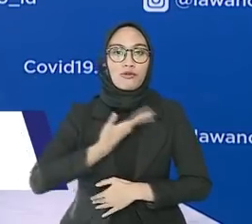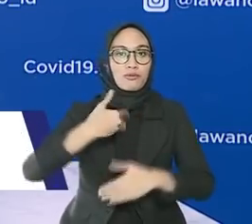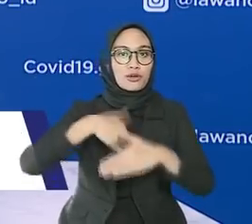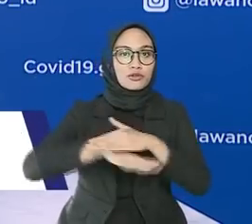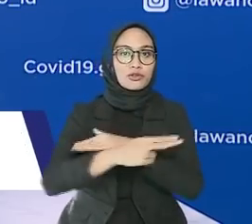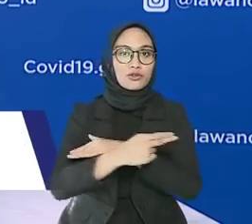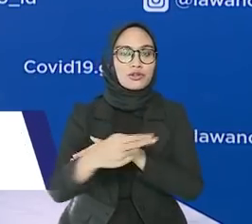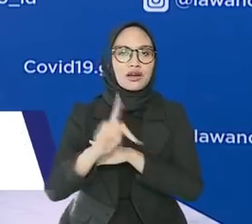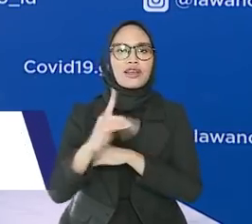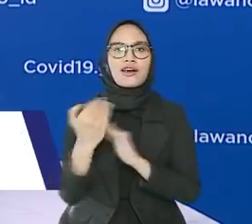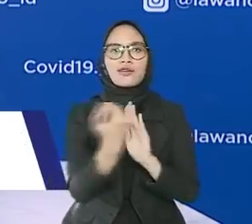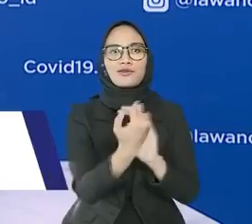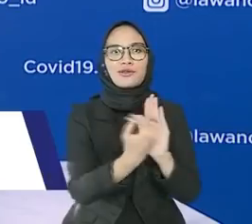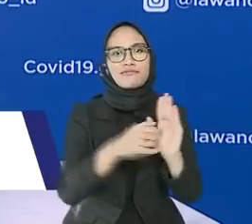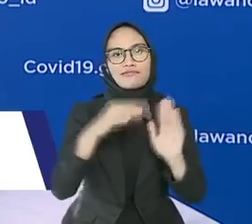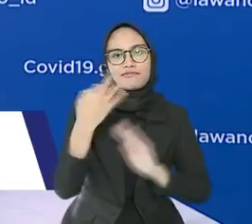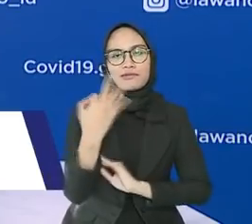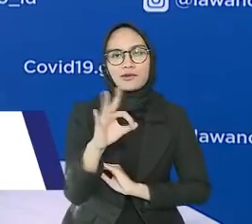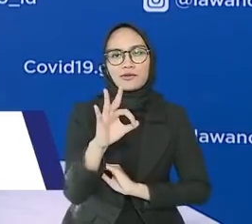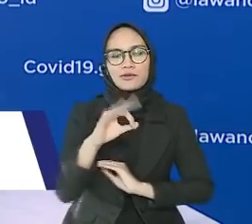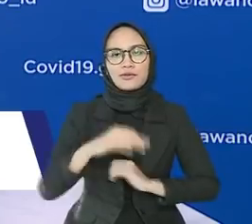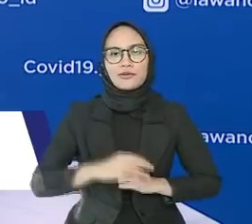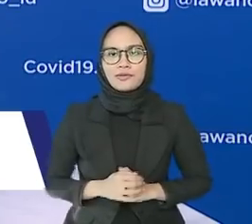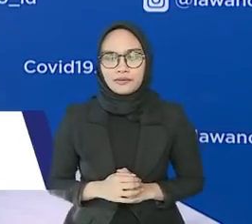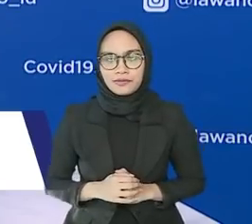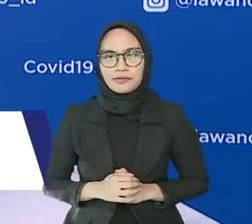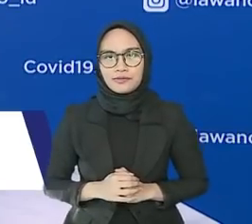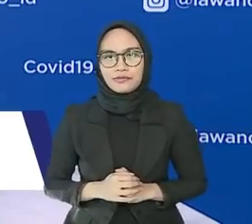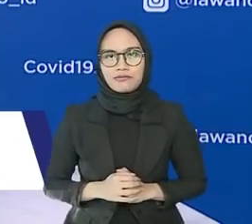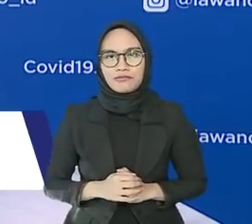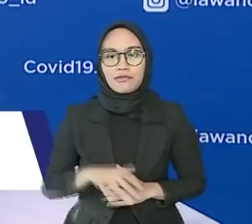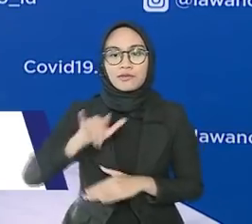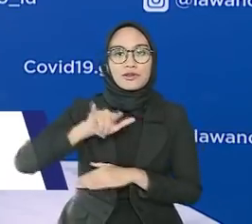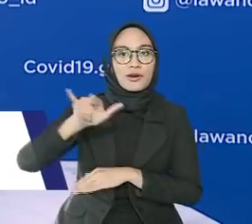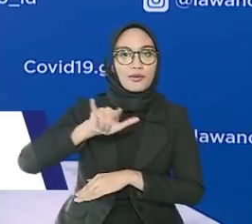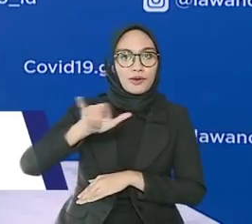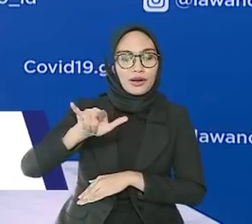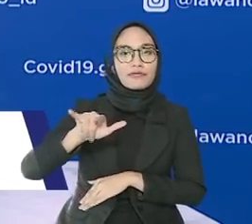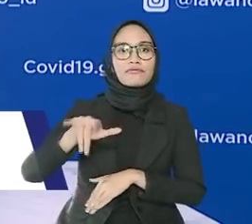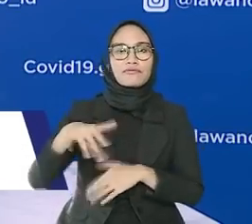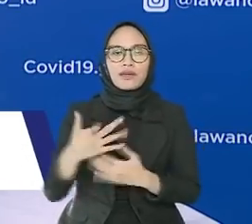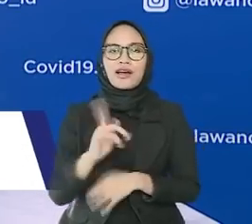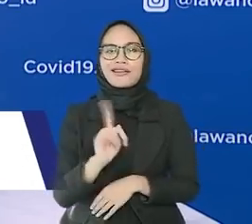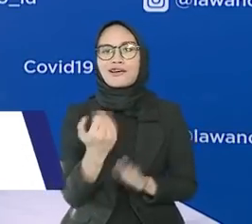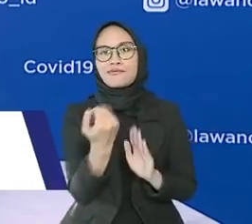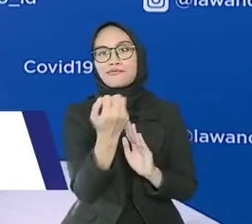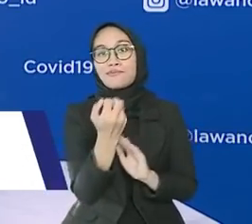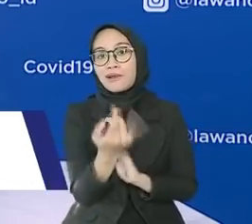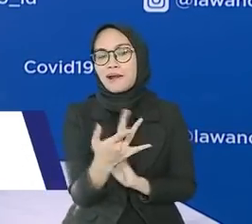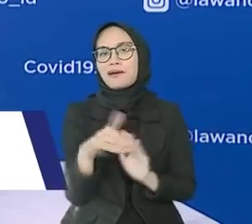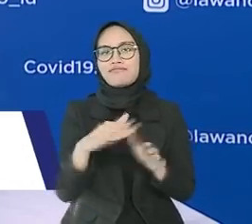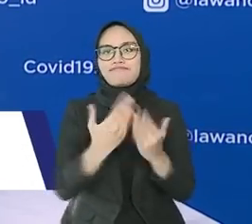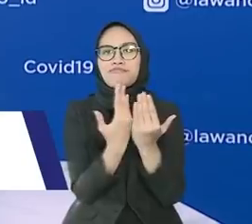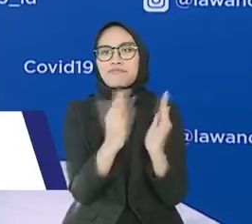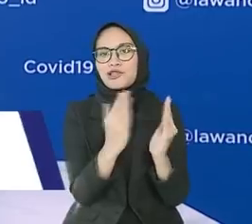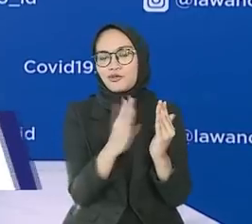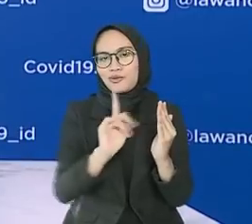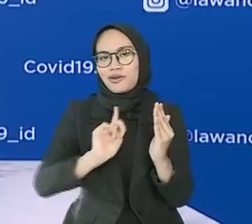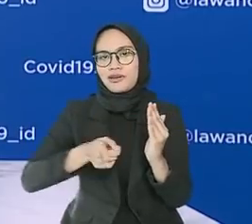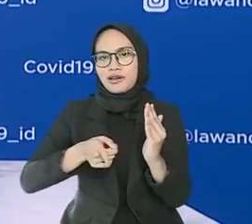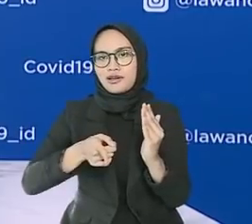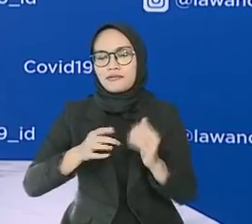untuk WNI dan WNA yang menggunakan moda transportasi pesawat, maka terdapat beberapa pintu masuk yaitu